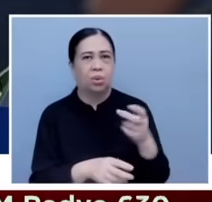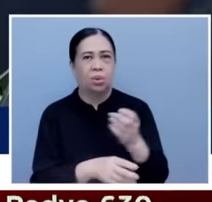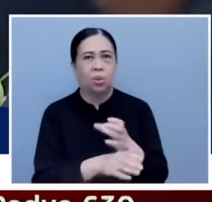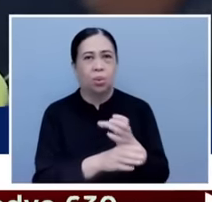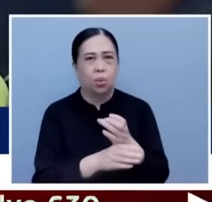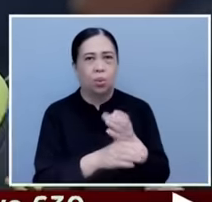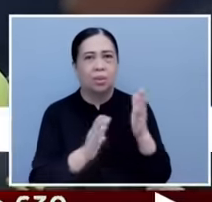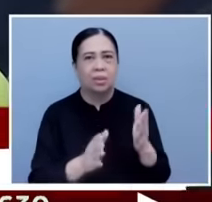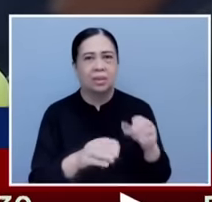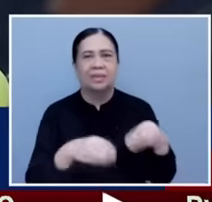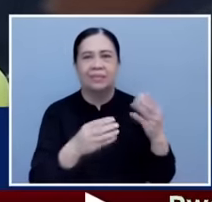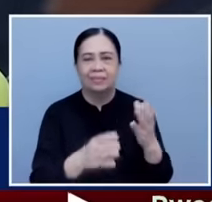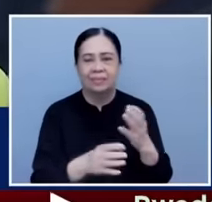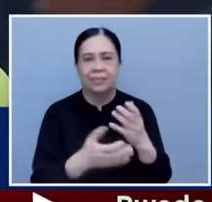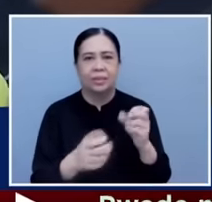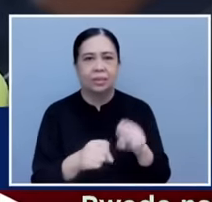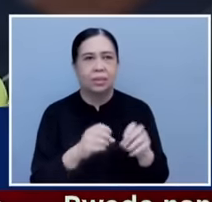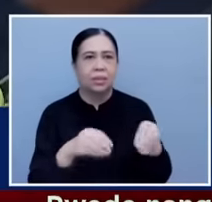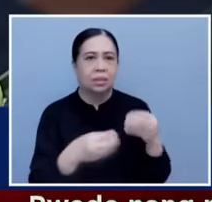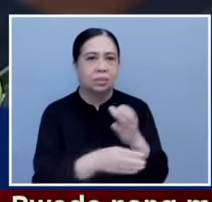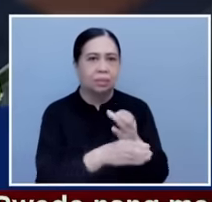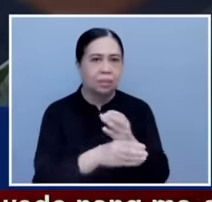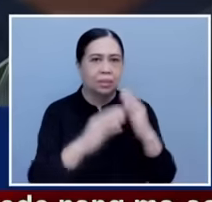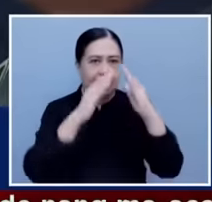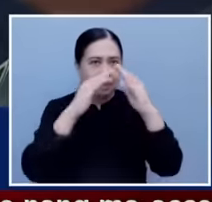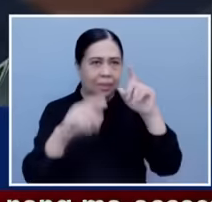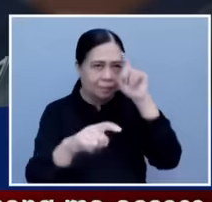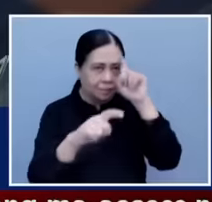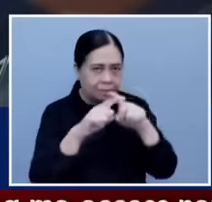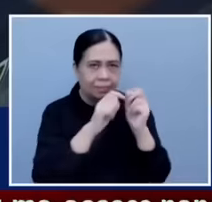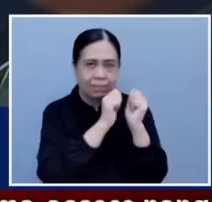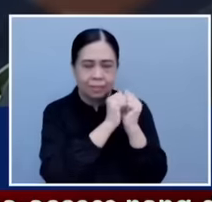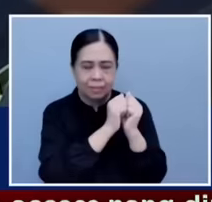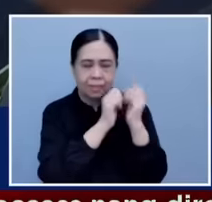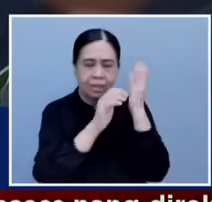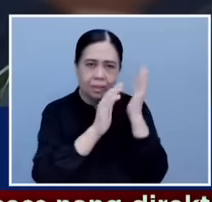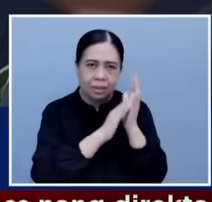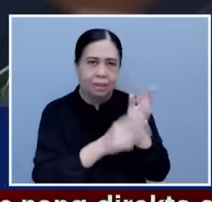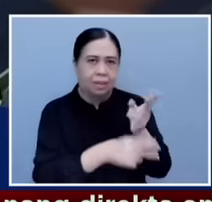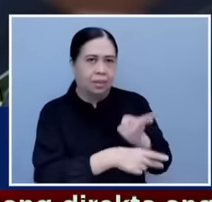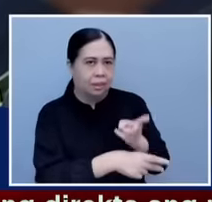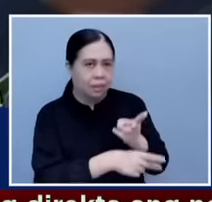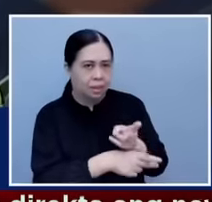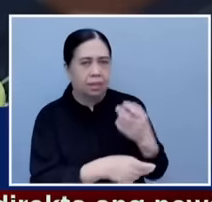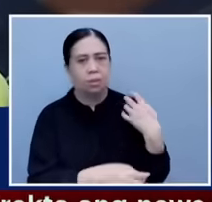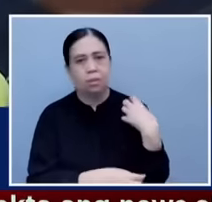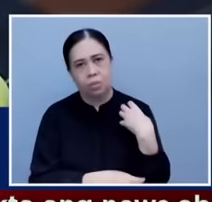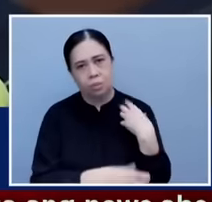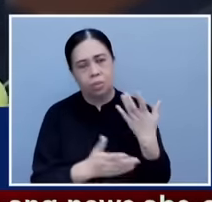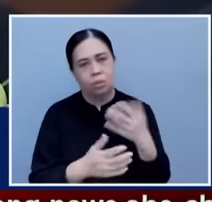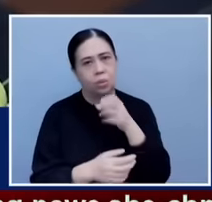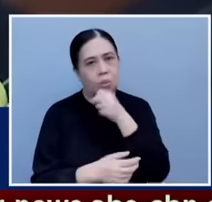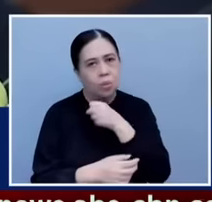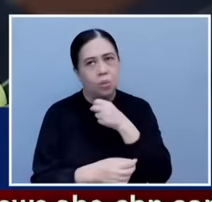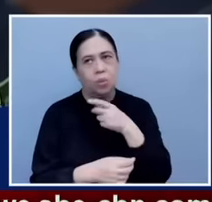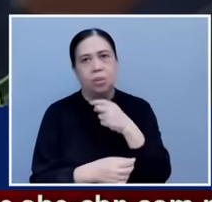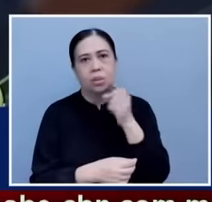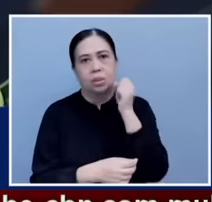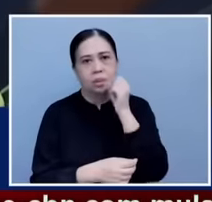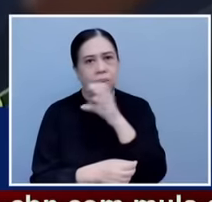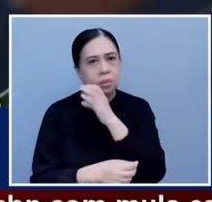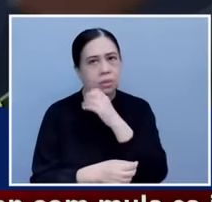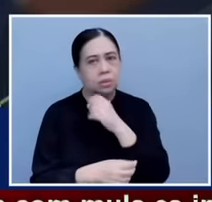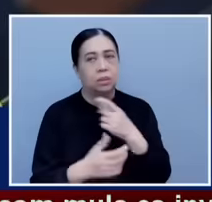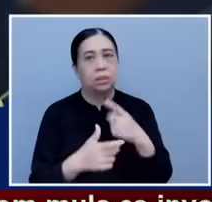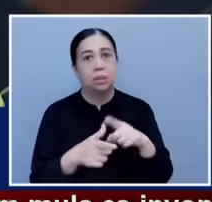caregiving. So they live in the same household as their employers. They take care of their employer, elderly employer. And